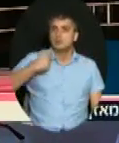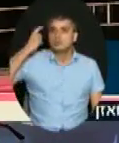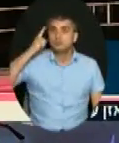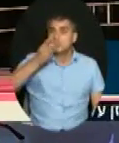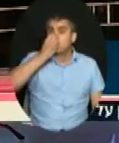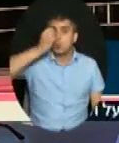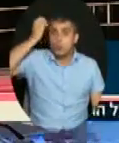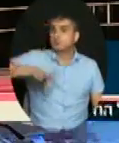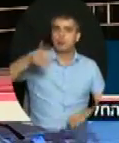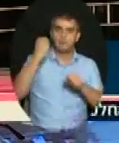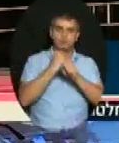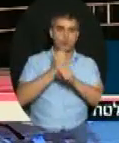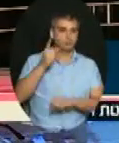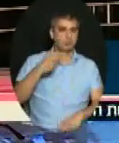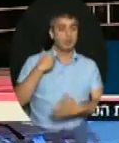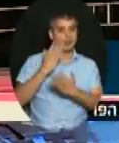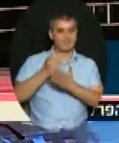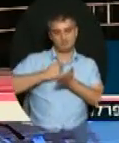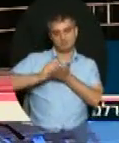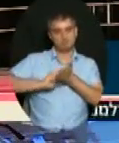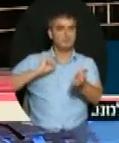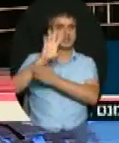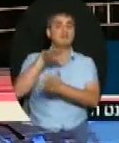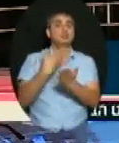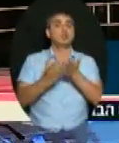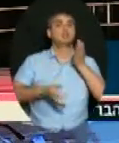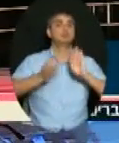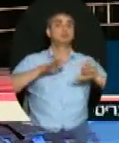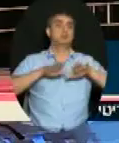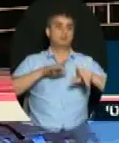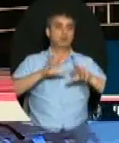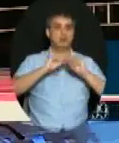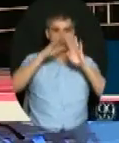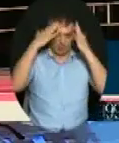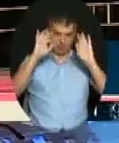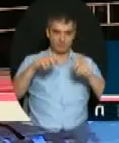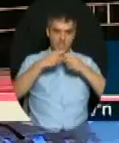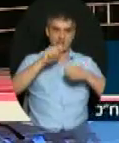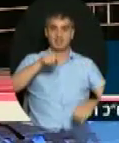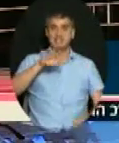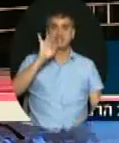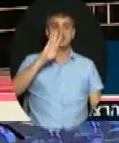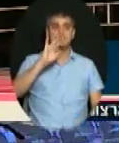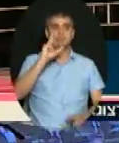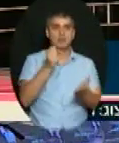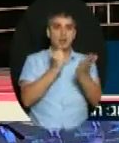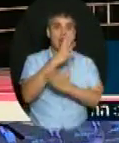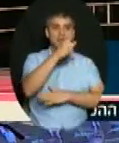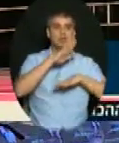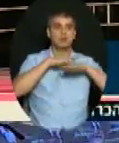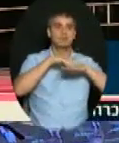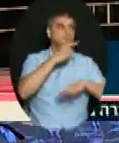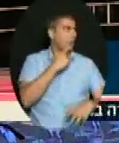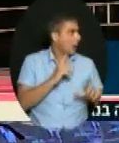זאת חוצפה מה שהוא עשה. אני שיגרתי מכתב ליועץ המשפטי לממשלה, עם כל הכבוד חבר הכנסת טיבי צריך להדיח אותו